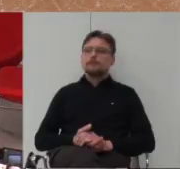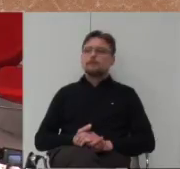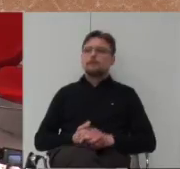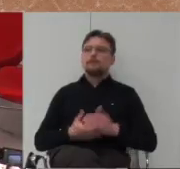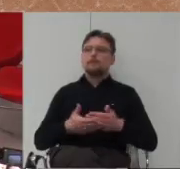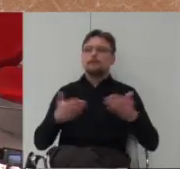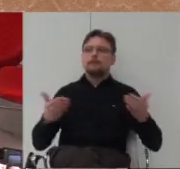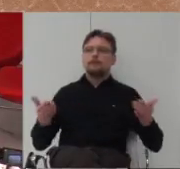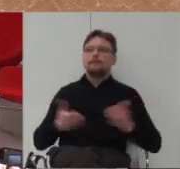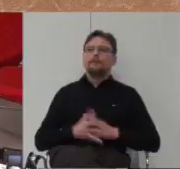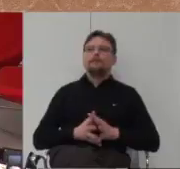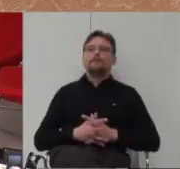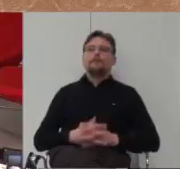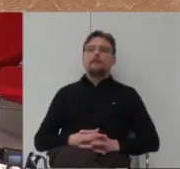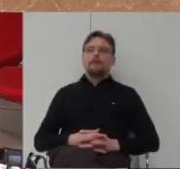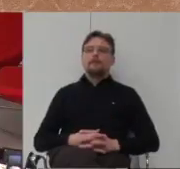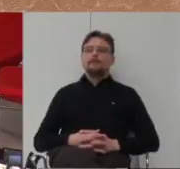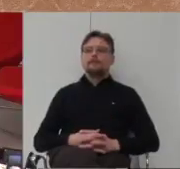Dzień dobry.